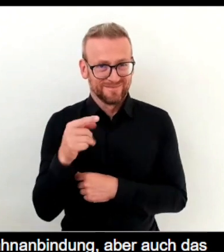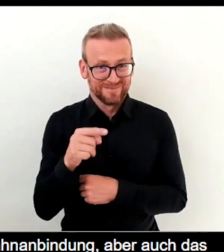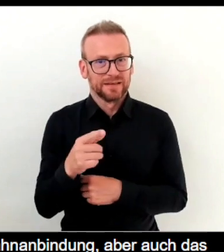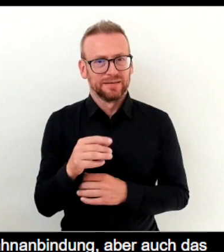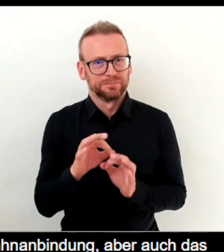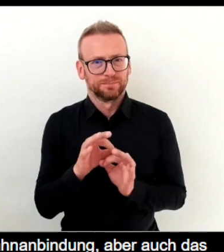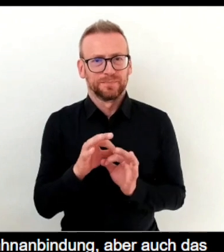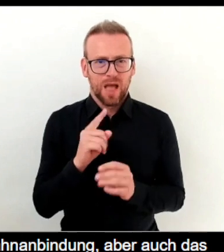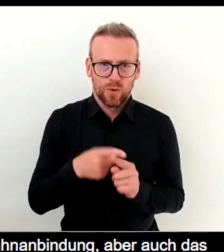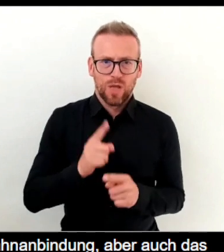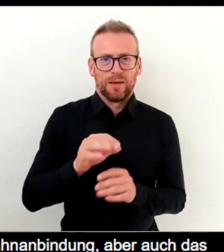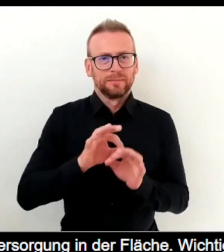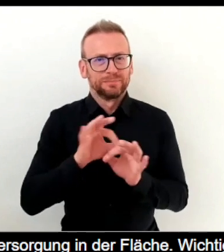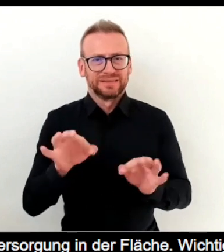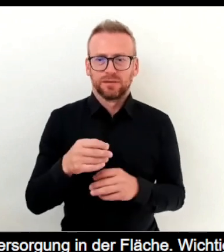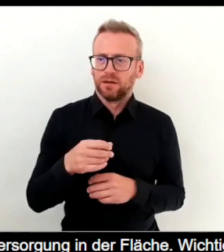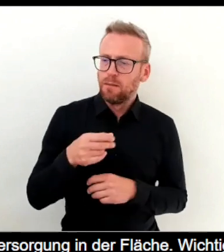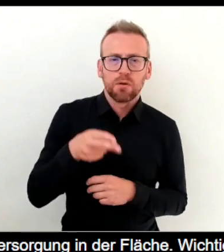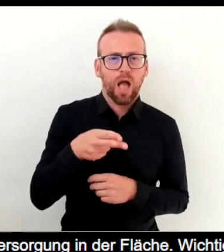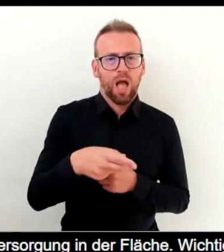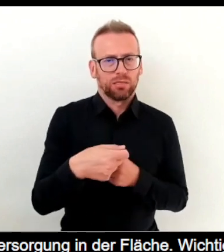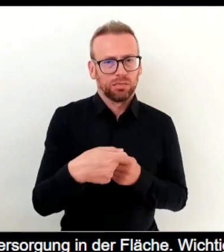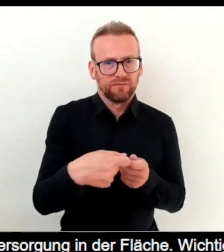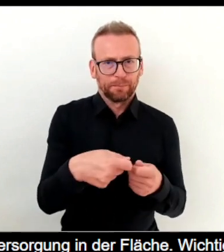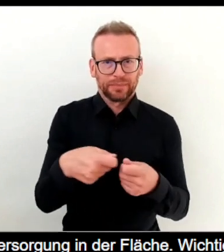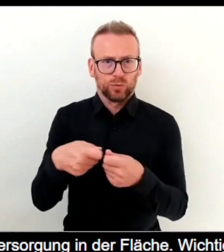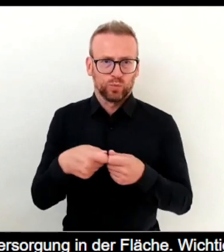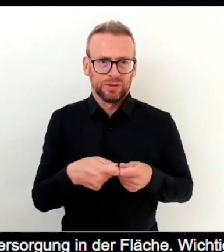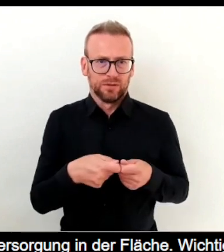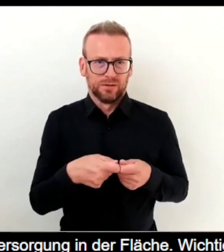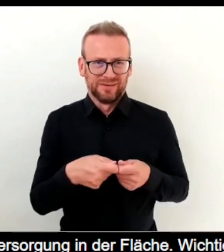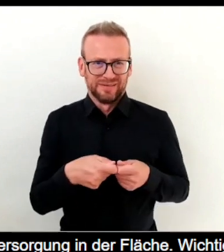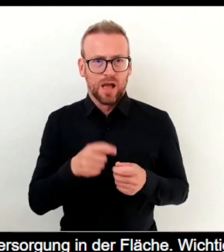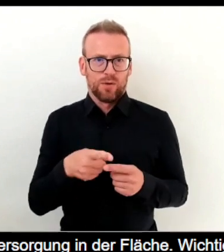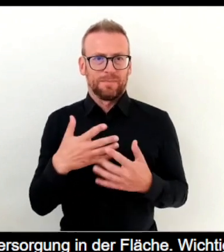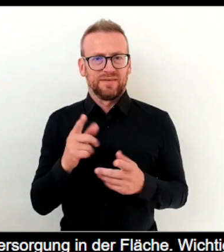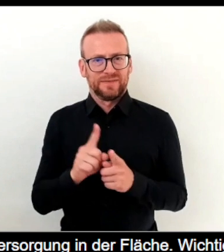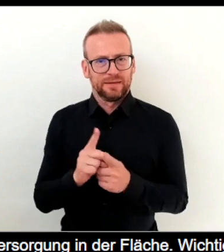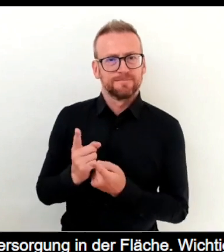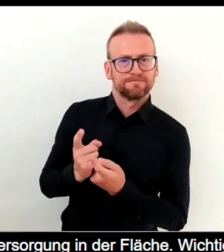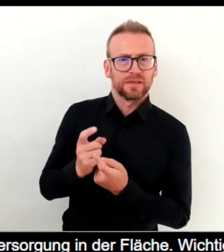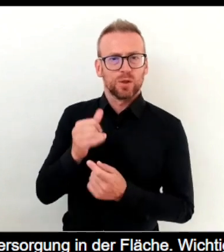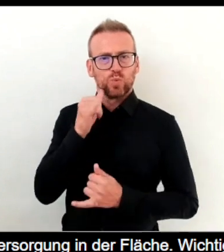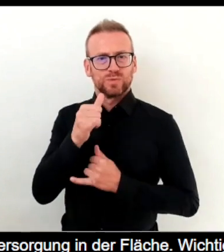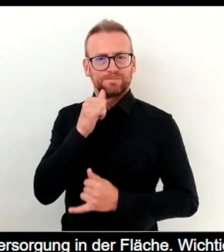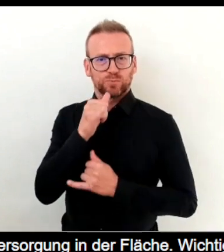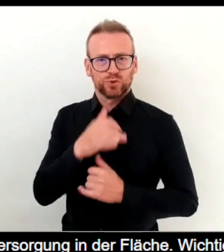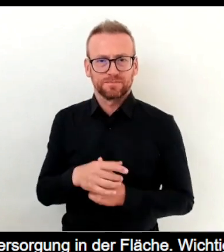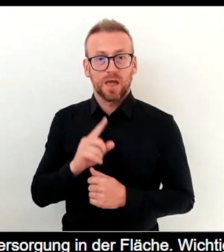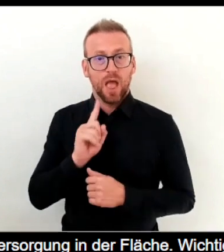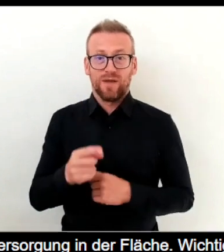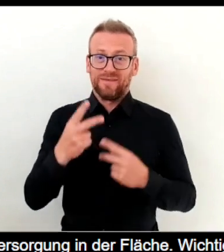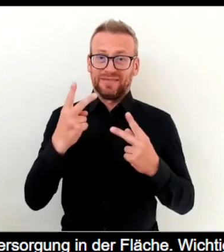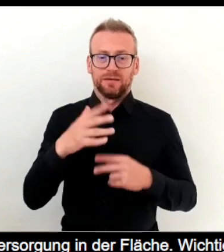Pflanzensorten, die resistenter und resilienter sind unter wärmeren Klimabedingungen. Wir waren uns heute sehr einig,